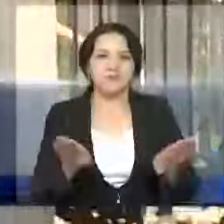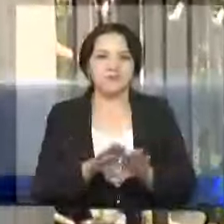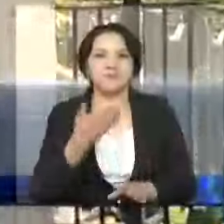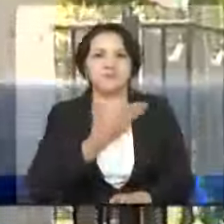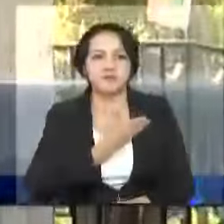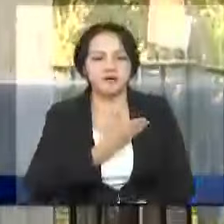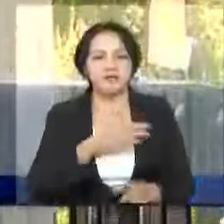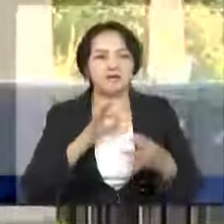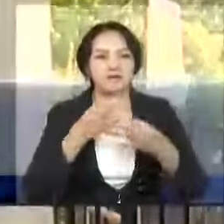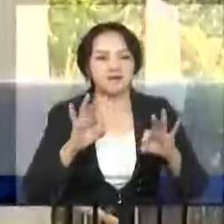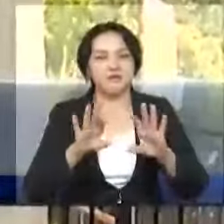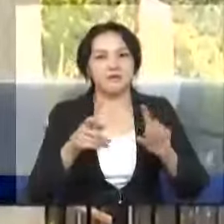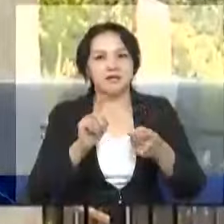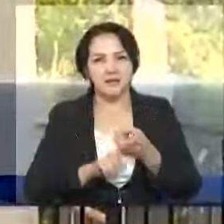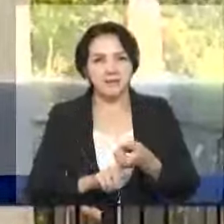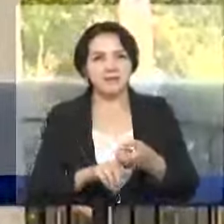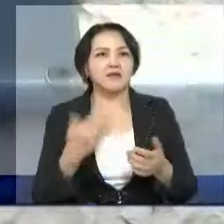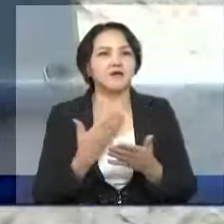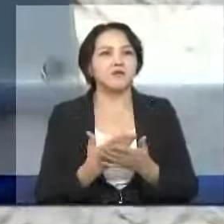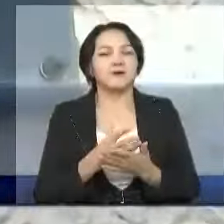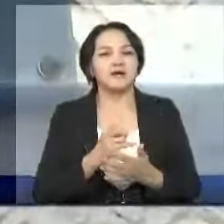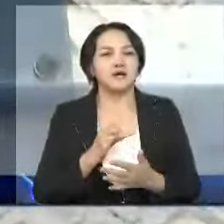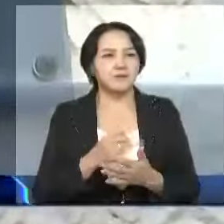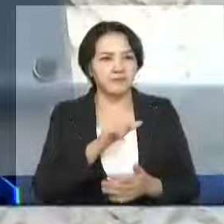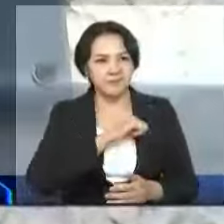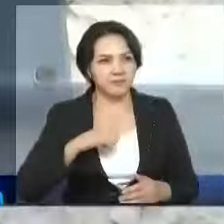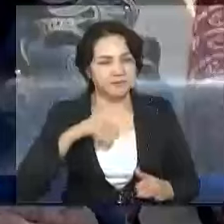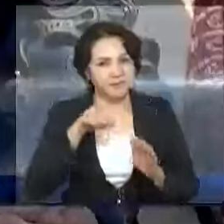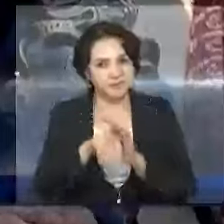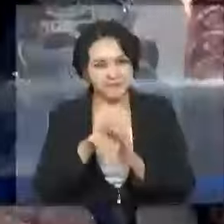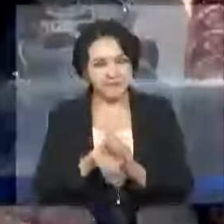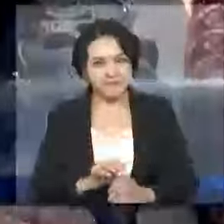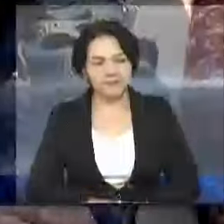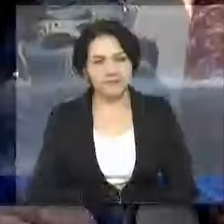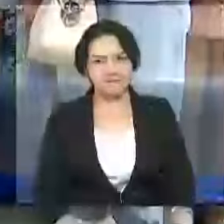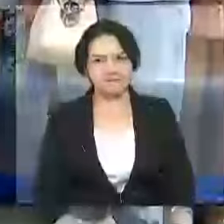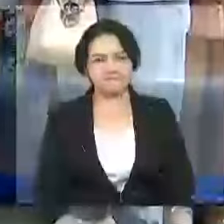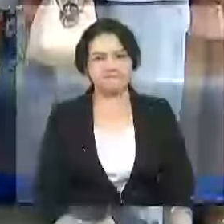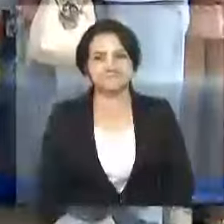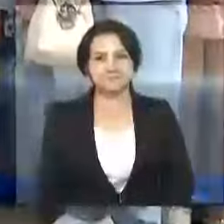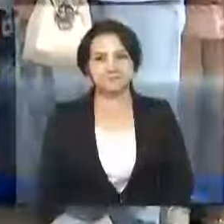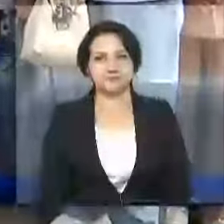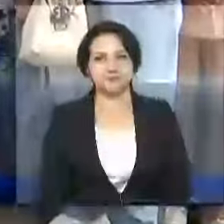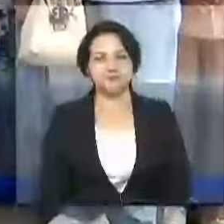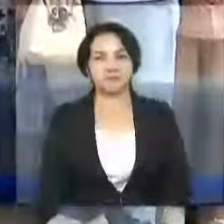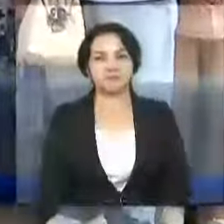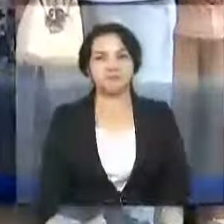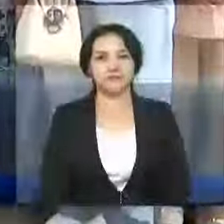еліміз тәуелсіздік алған жылдары да егемендіктің тұғырын нықтауға өз үлесін қосқан. Ботагөз Сахиджанова, Самат Қалекенов, Ақтөбе телеарнасы.